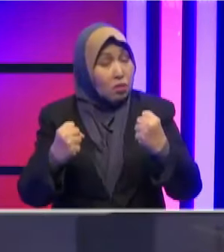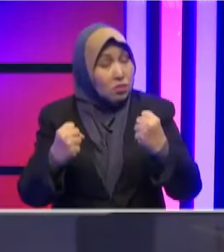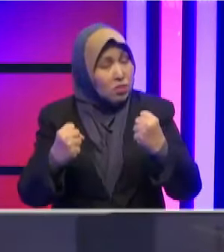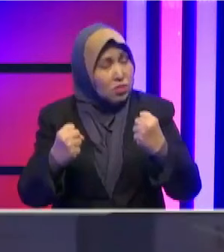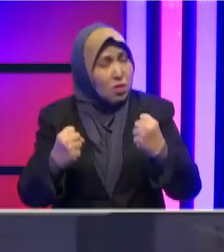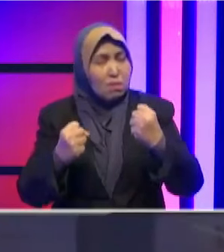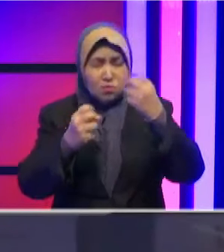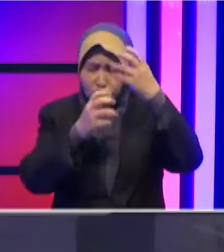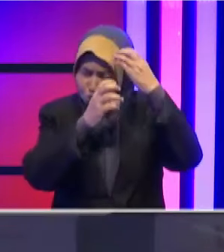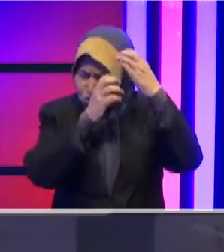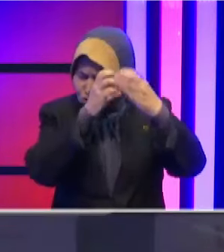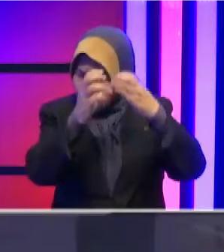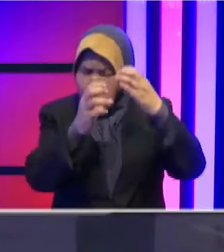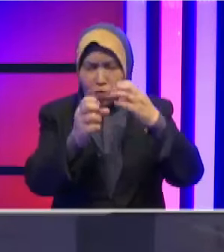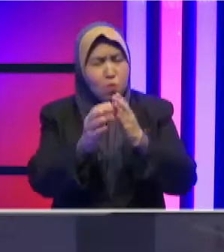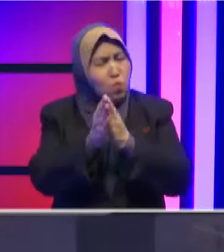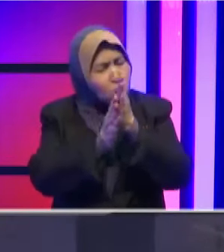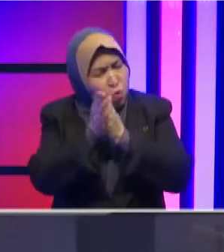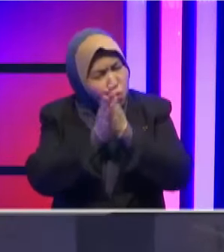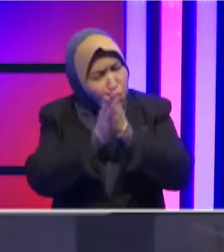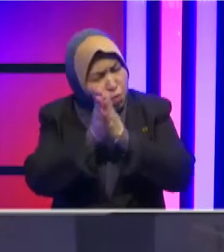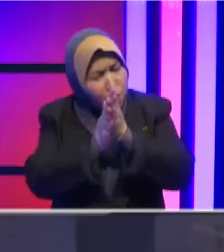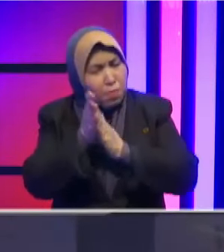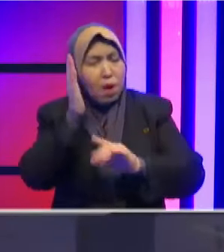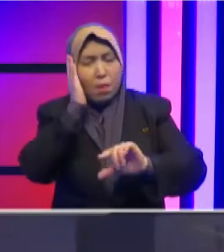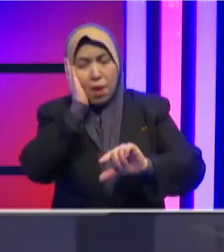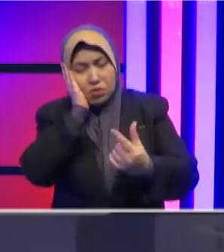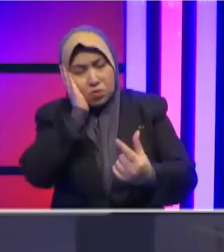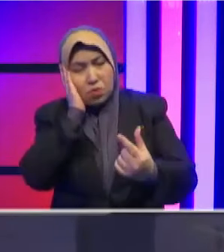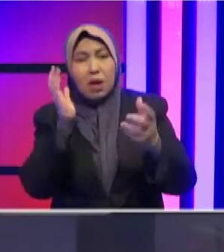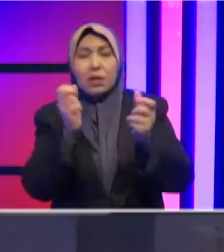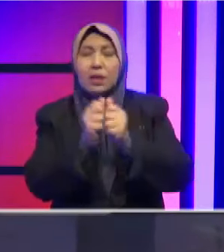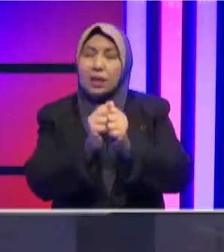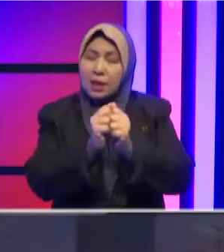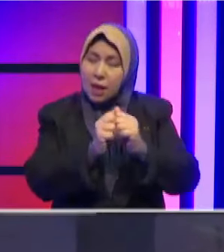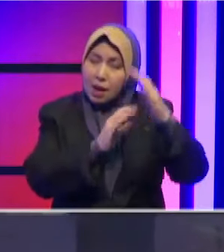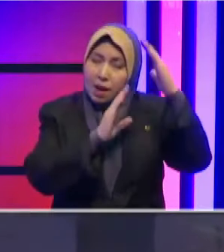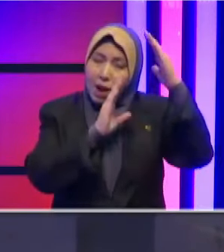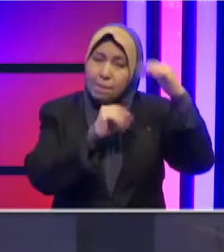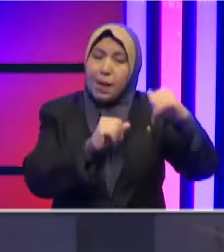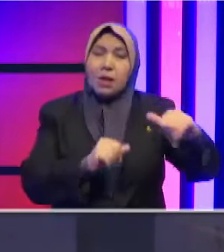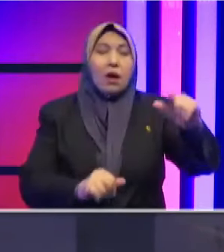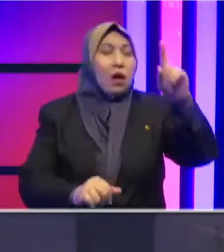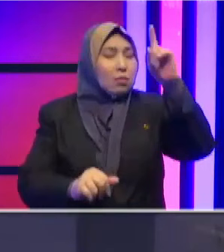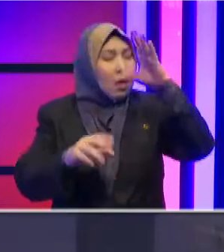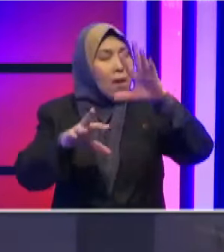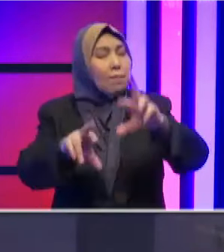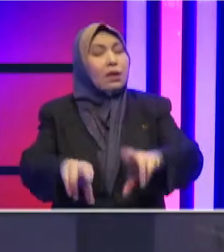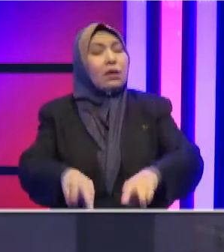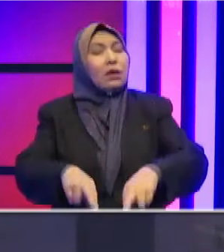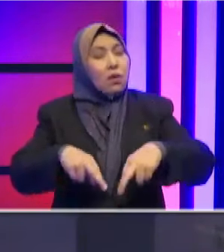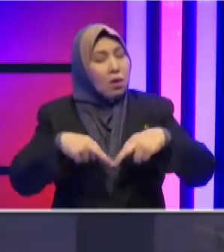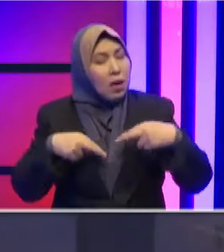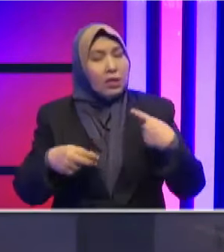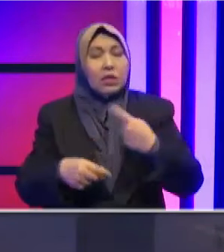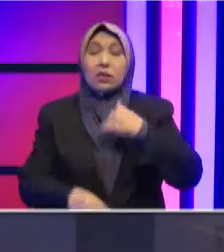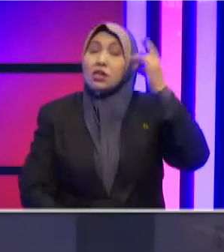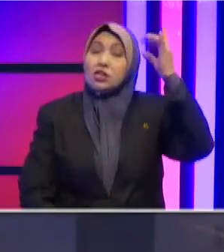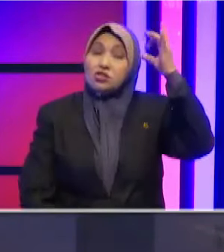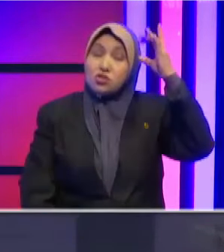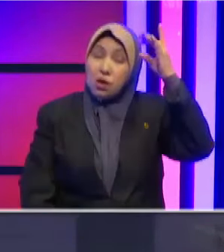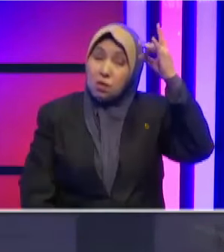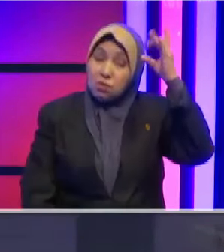sentiasa bersungguh-sungguh membaca al-quran dengan harapan Allah Subhanahu Wa Ta'ala memerintahkan kita Insyaallah